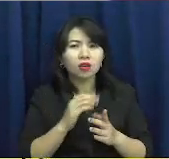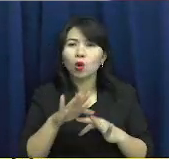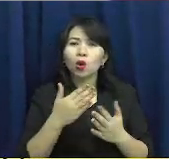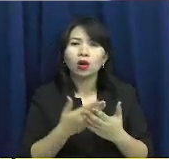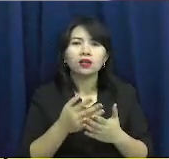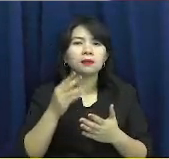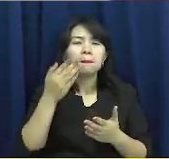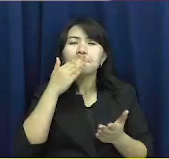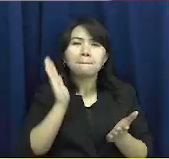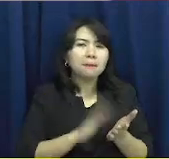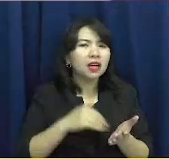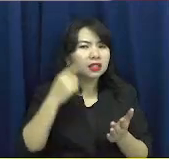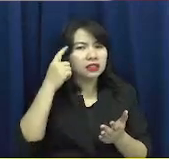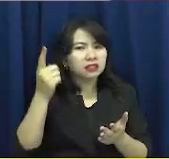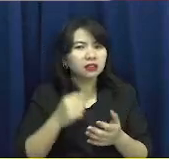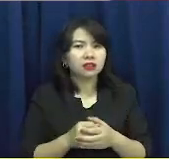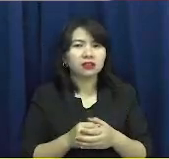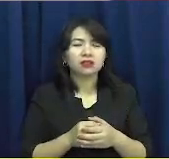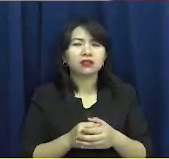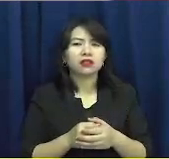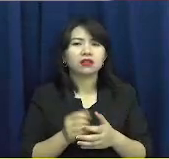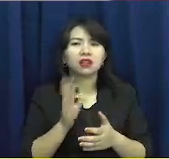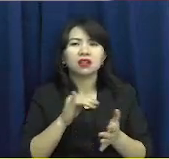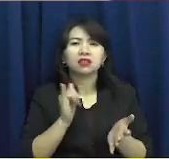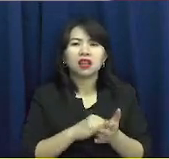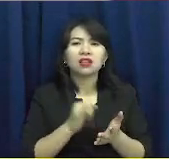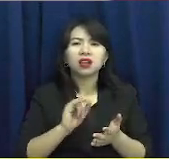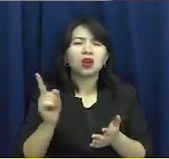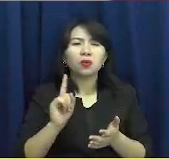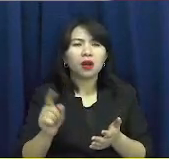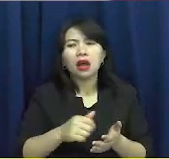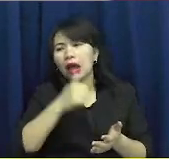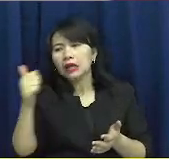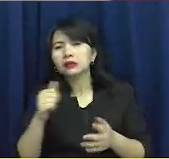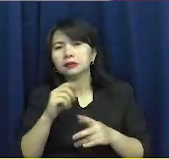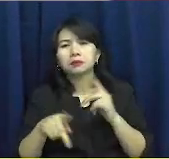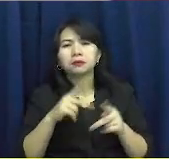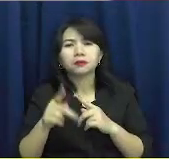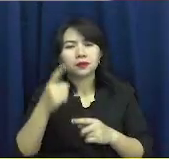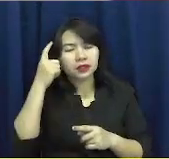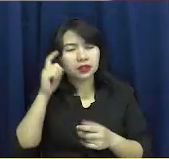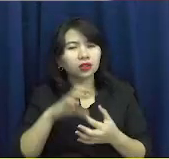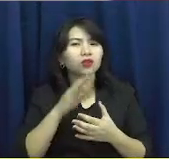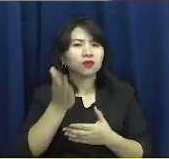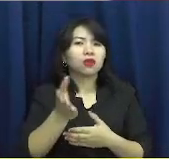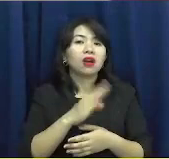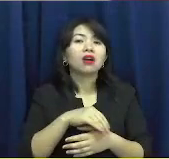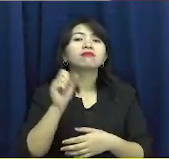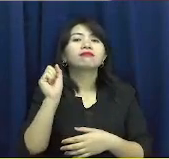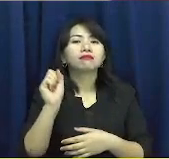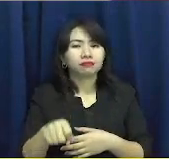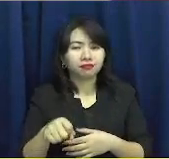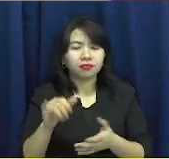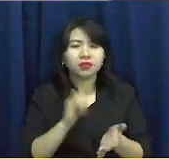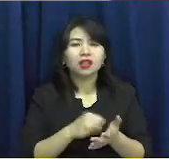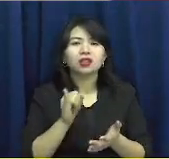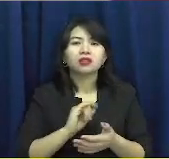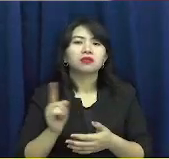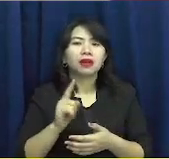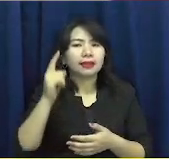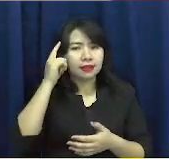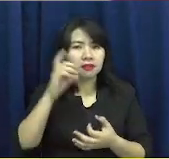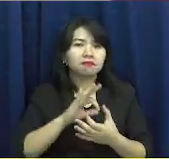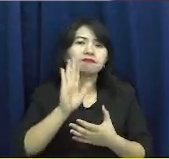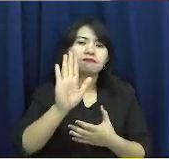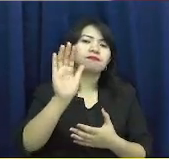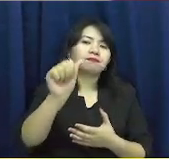na maaaring akala natin, iniisip ng ibang tao sa atin. Pero totoo nun, ikaw lang nag-iisip nun sa sarili mo. You see